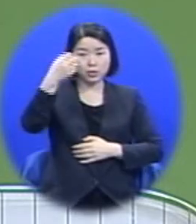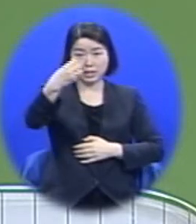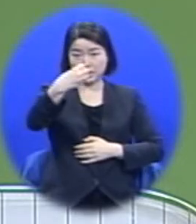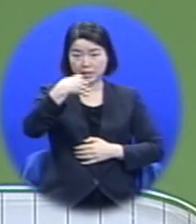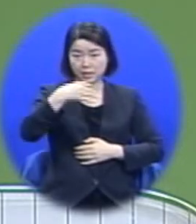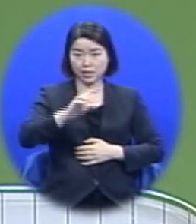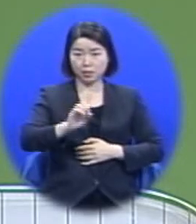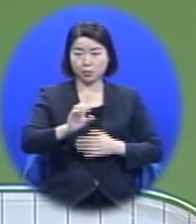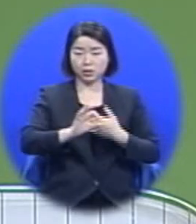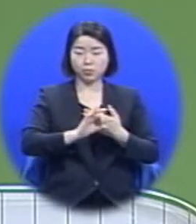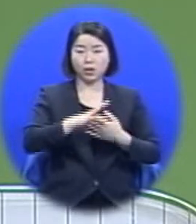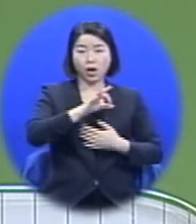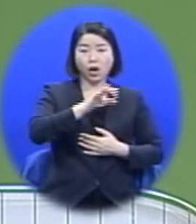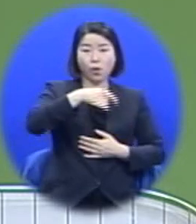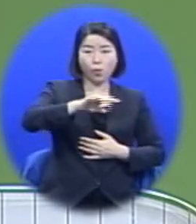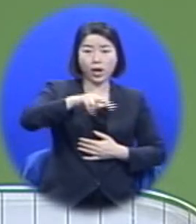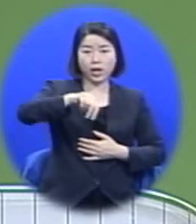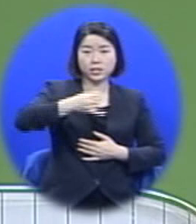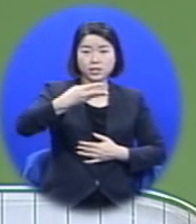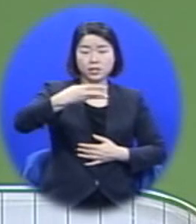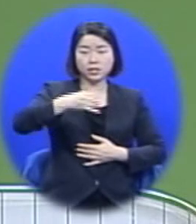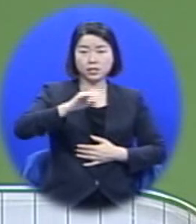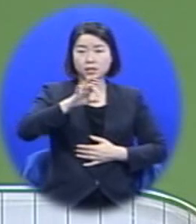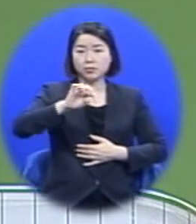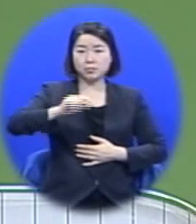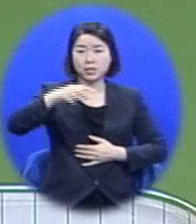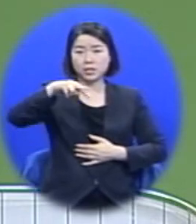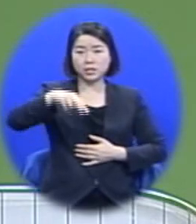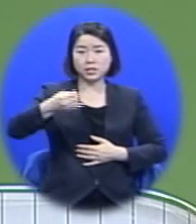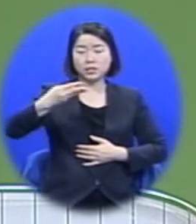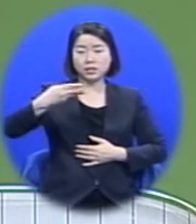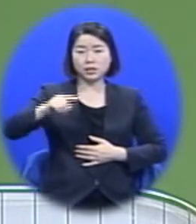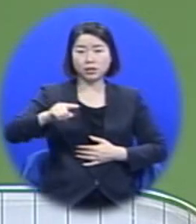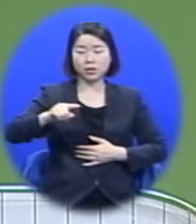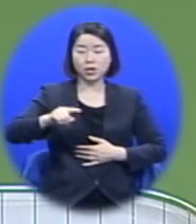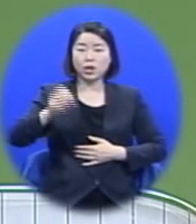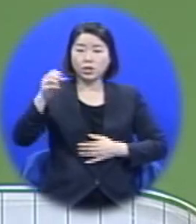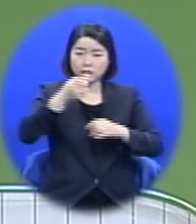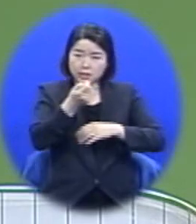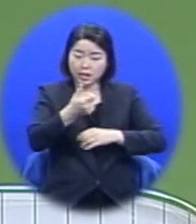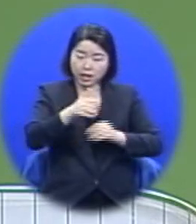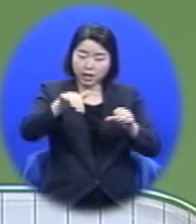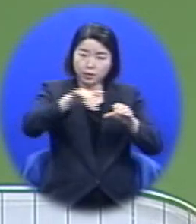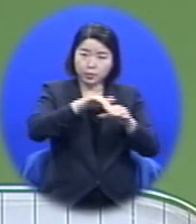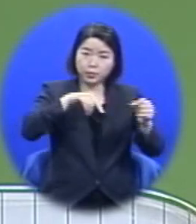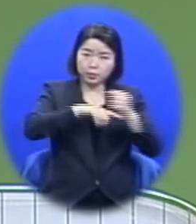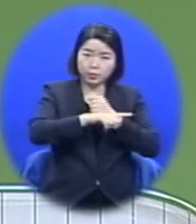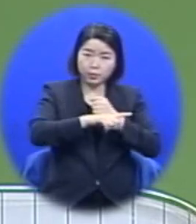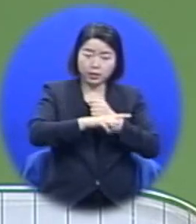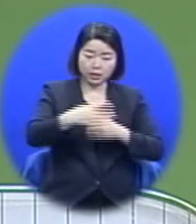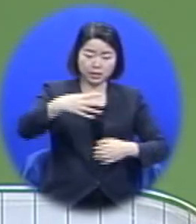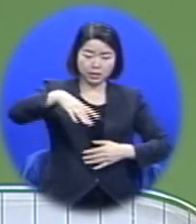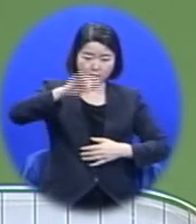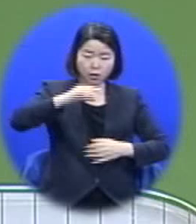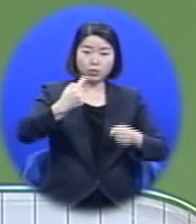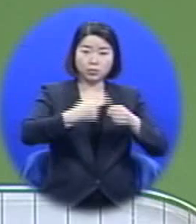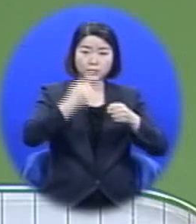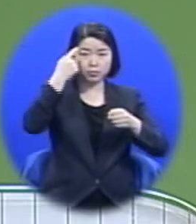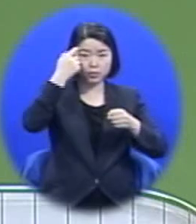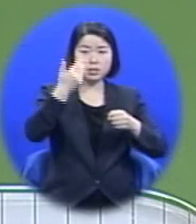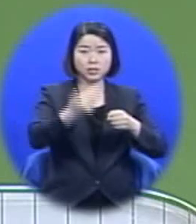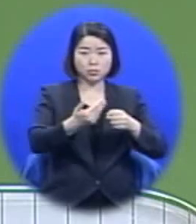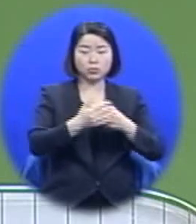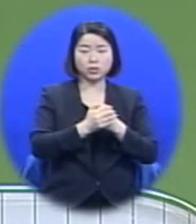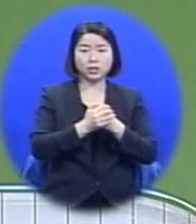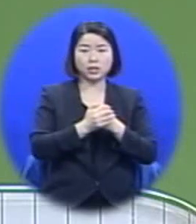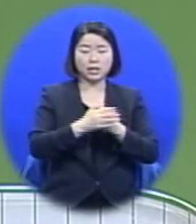하시는 것이 웨스트 매스터 속 요리 소요리문답 에 첫 번째 질문이 사람의 제일 되는